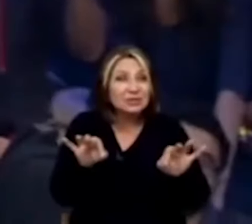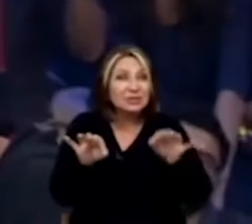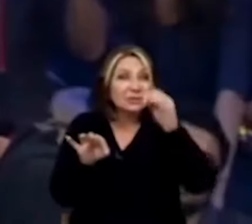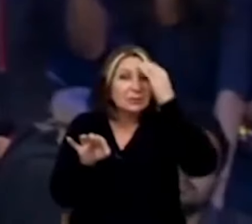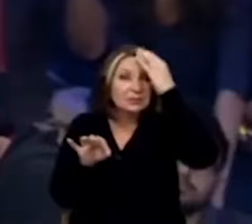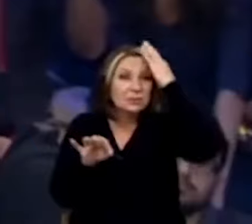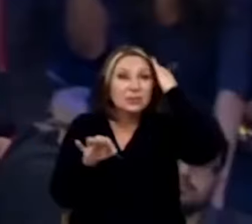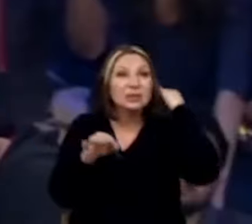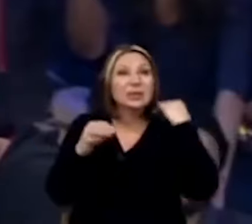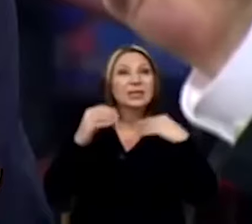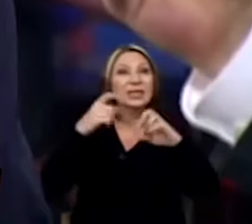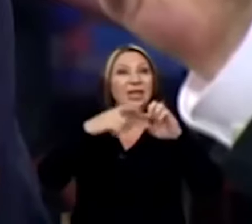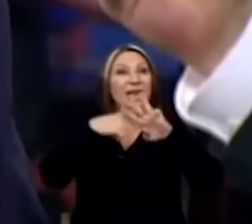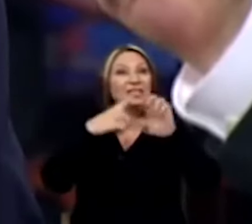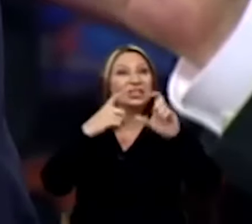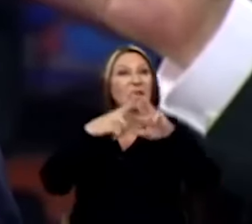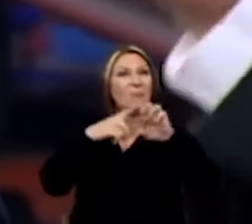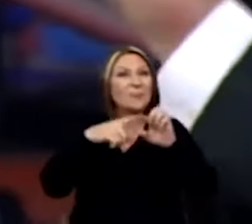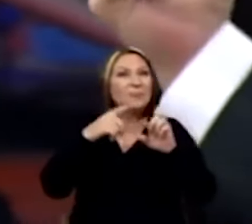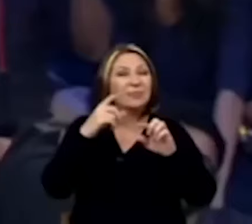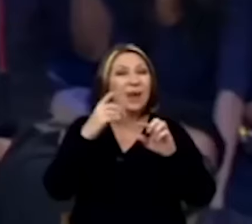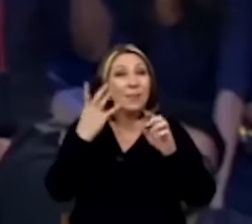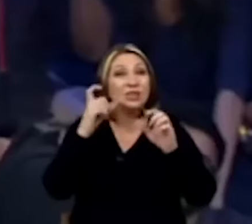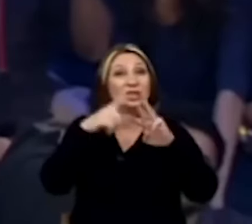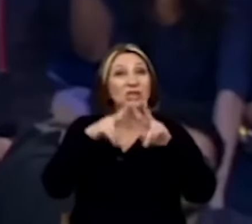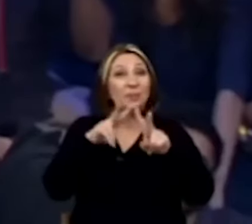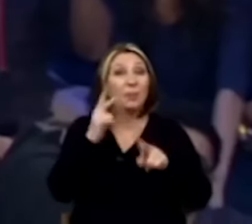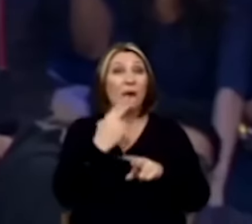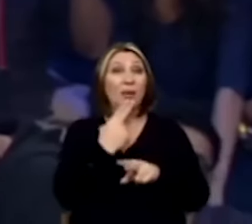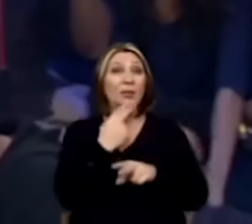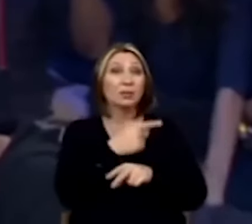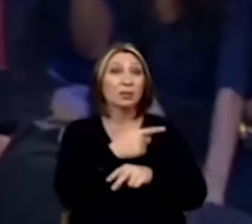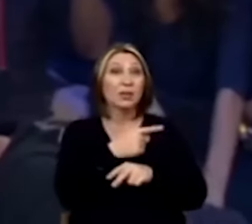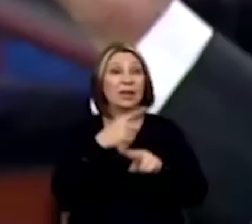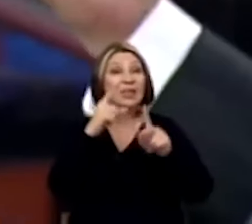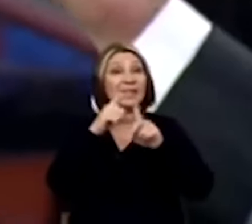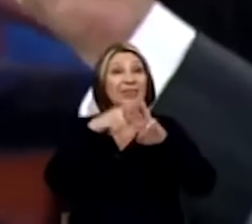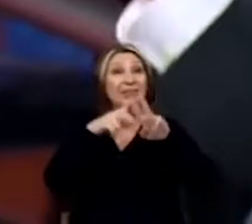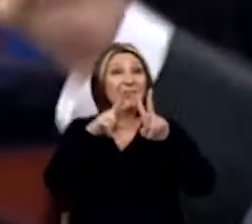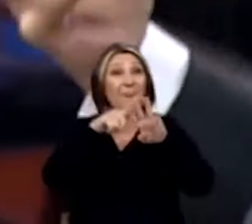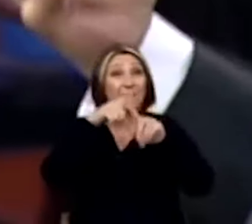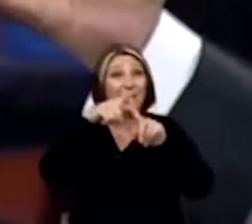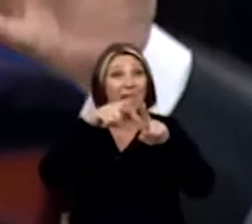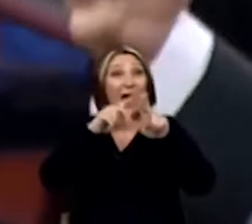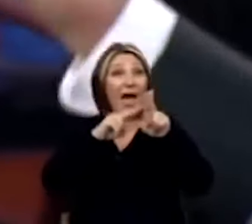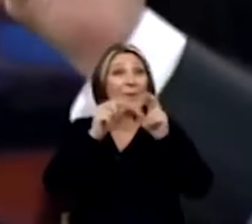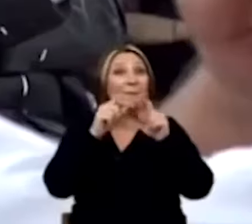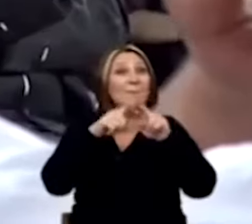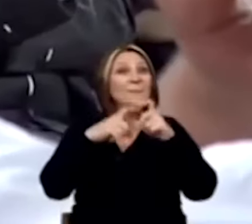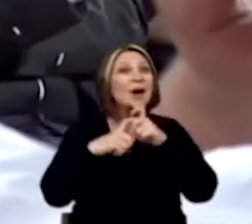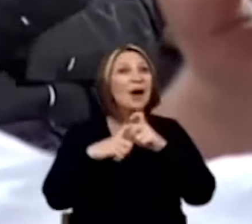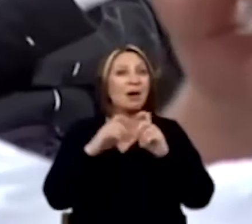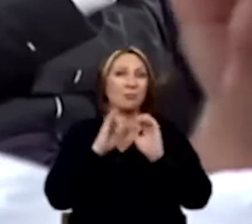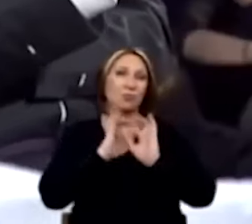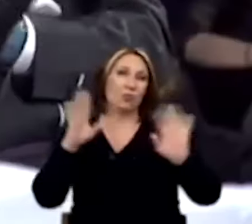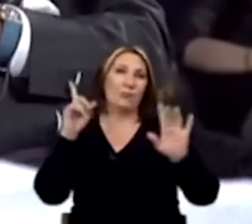yani Şahan gibi, Cem gibi ama kadın. Evet, o... Demet Akbağ gibi aslında, şimdi bunun başka, aynen, bir örneği var. Harikulade bir